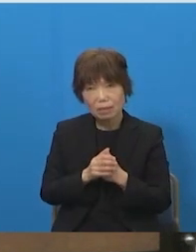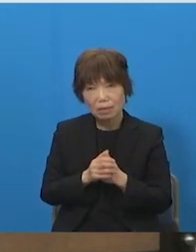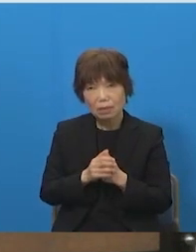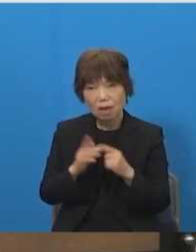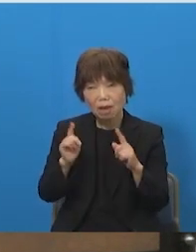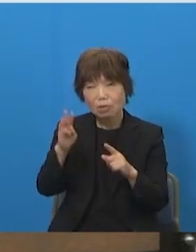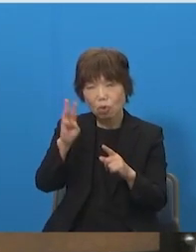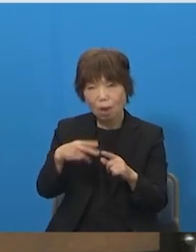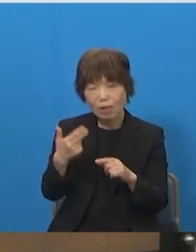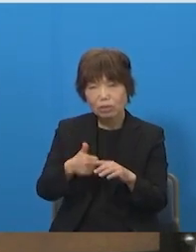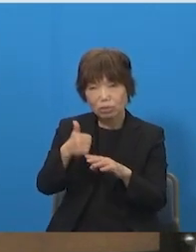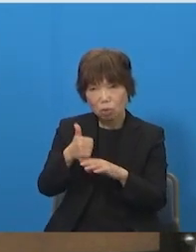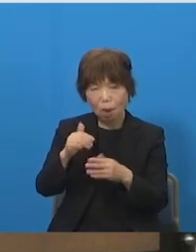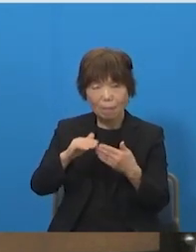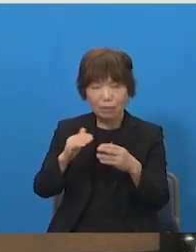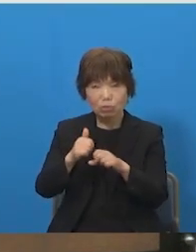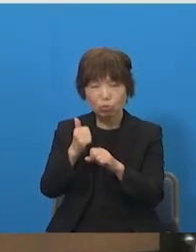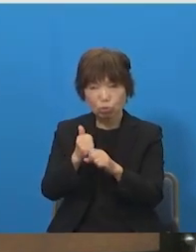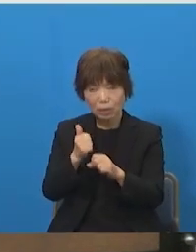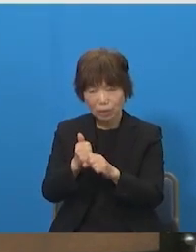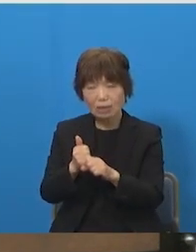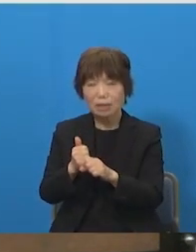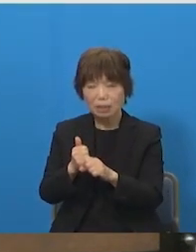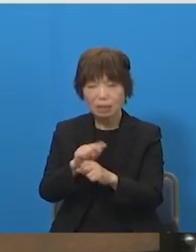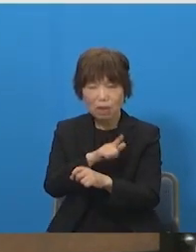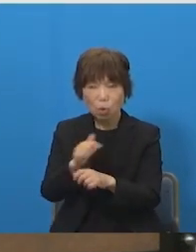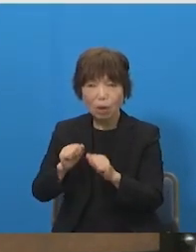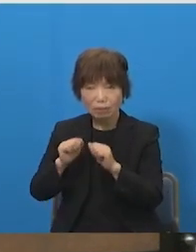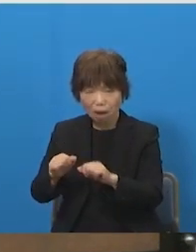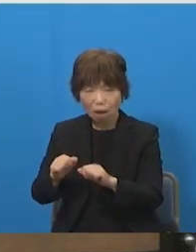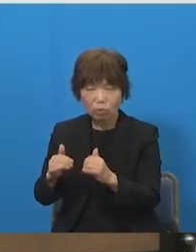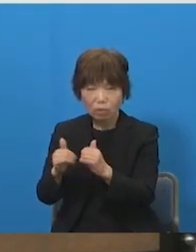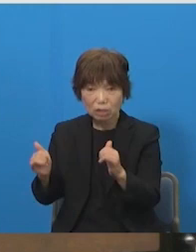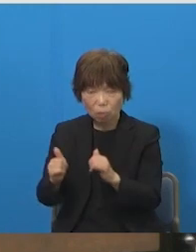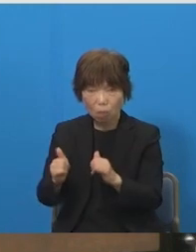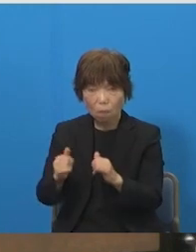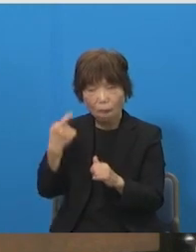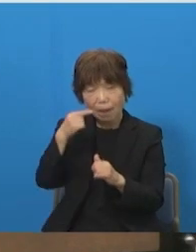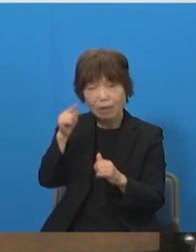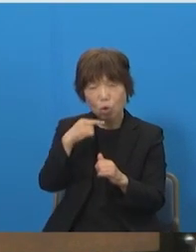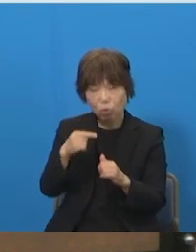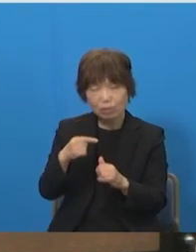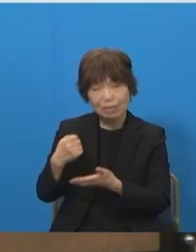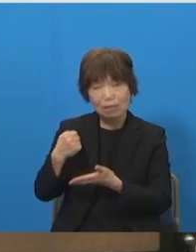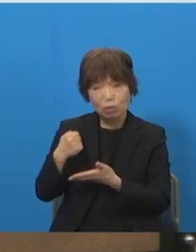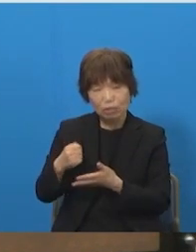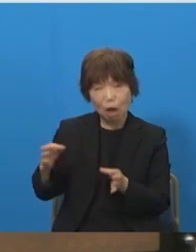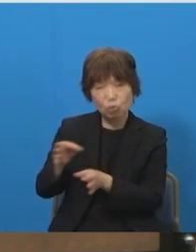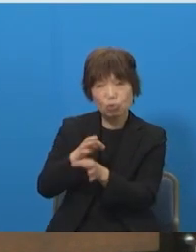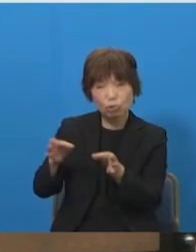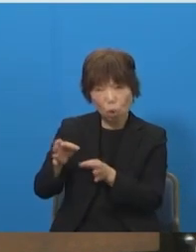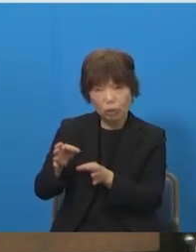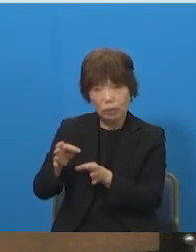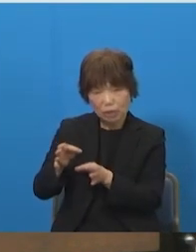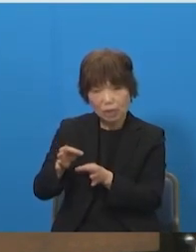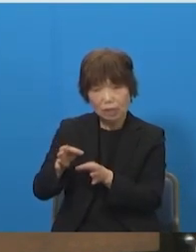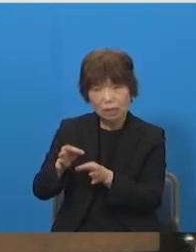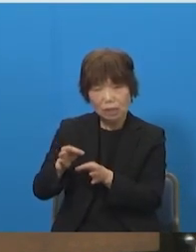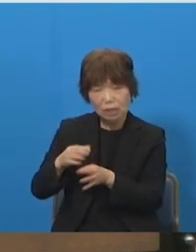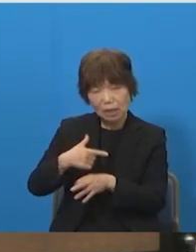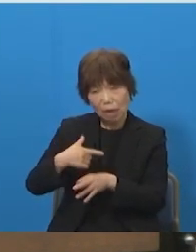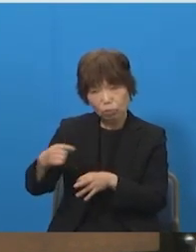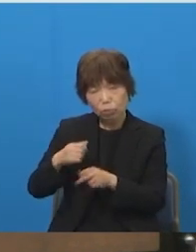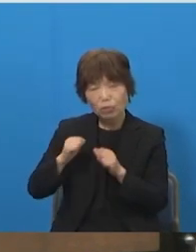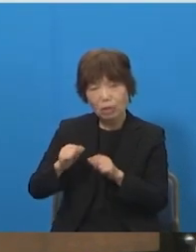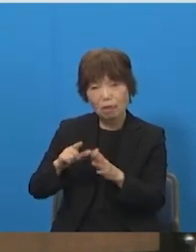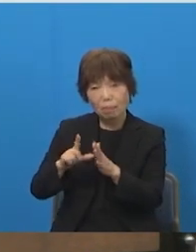こられたまちづくりや空き家再生なども、外国人の資産運用に利用されると、せっかく税金を投入し、市民のため